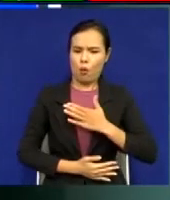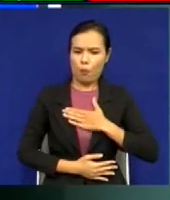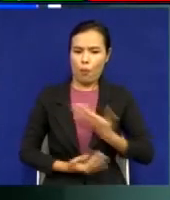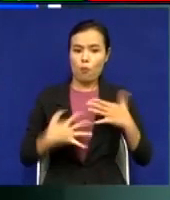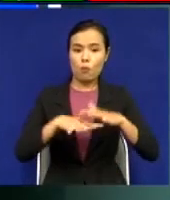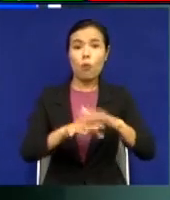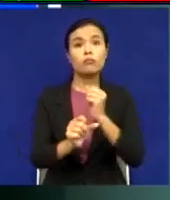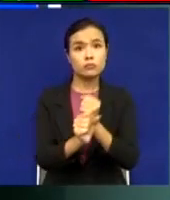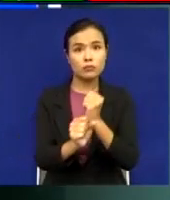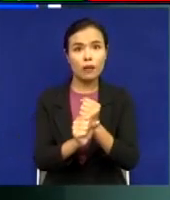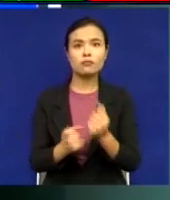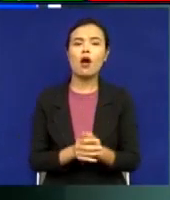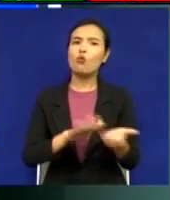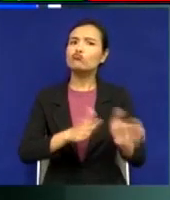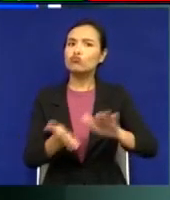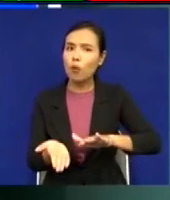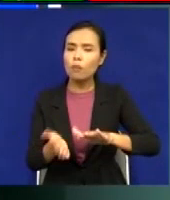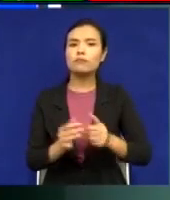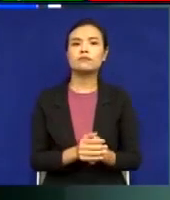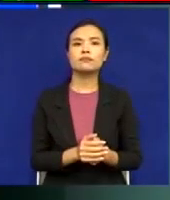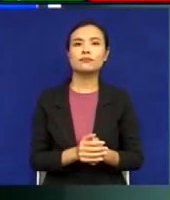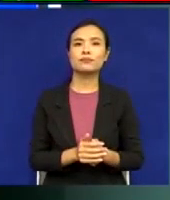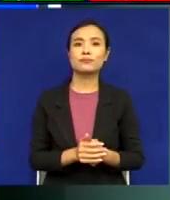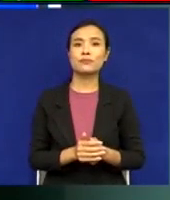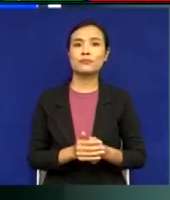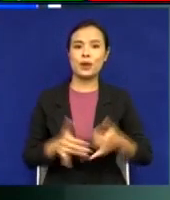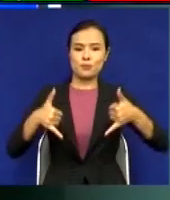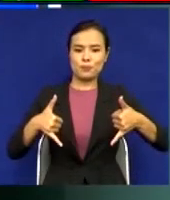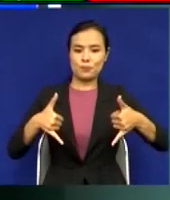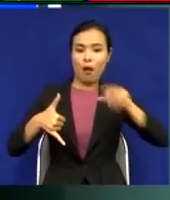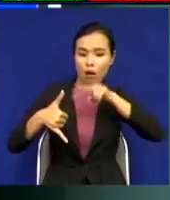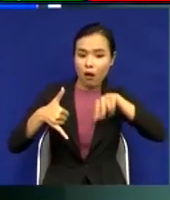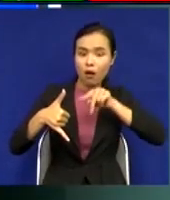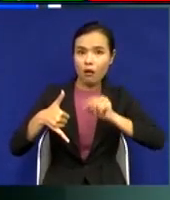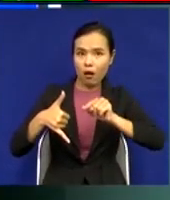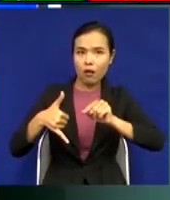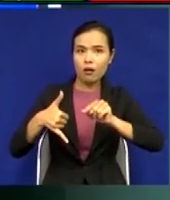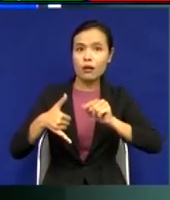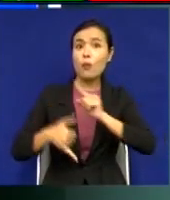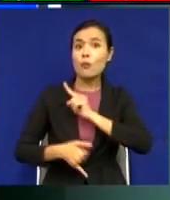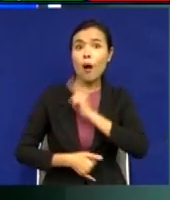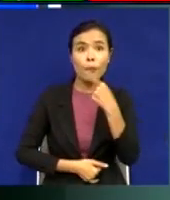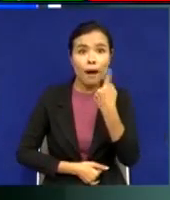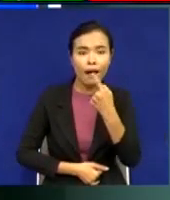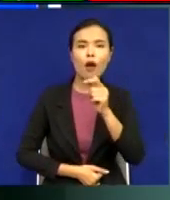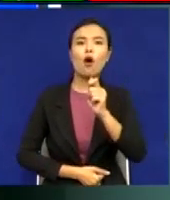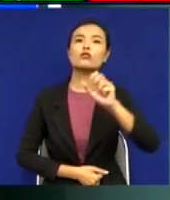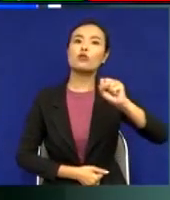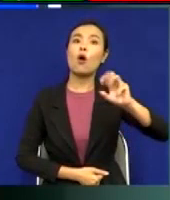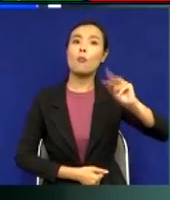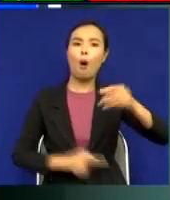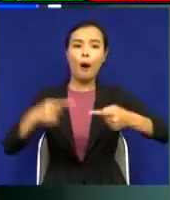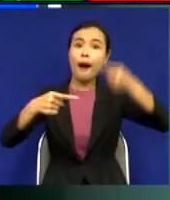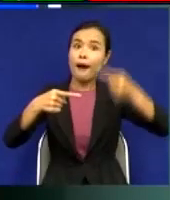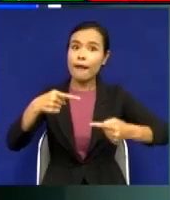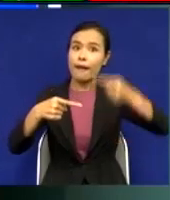านศพก็จะมีจุดคัดกรองซึ่งหลักก็คือเป็นพี่น้องอสมตามด่านที่จะต้องเป็